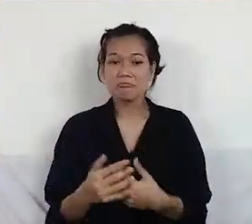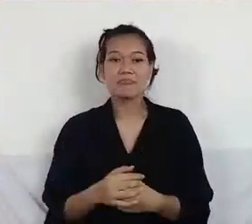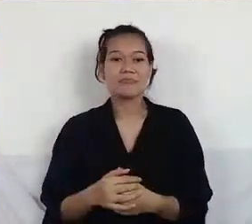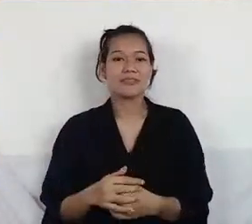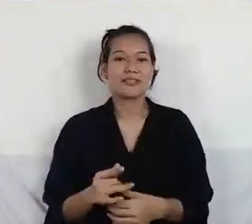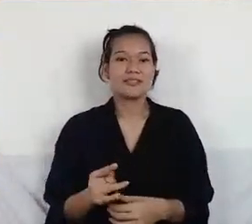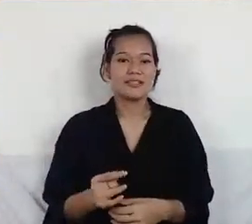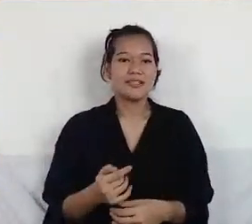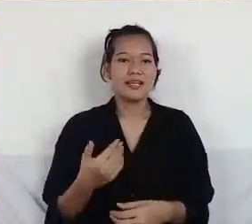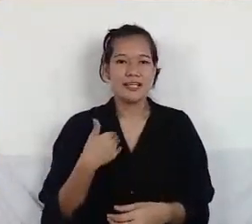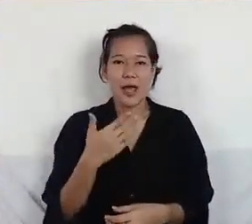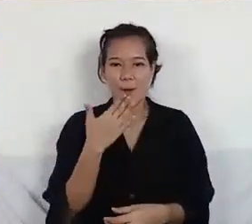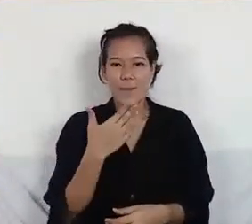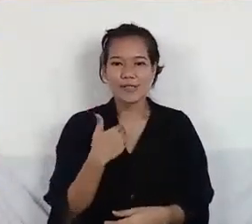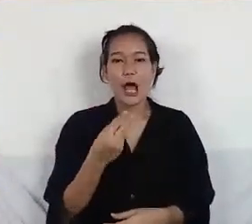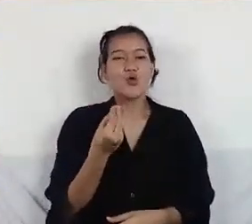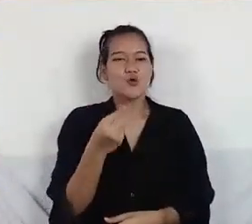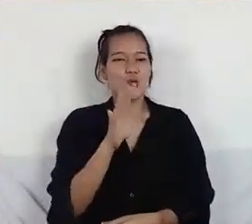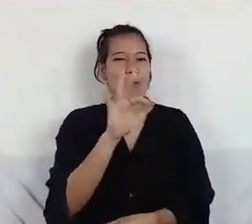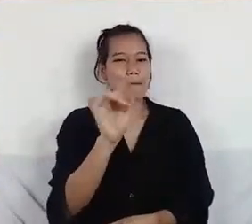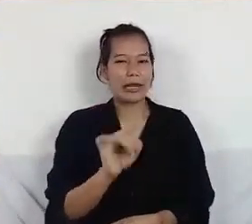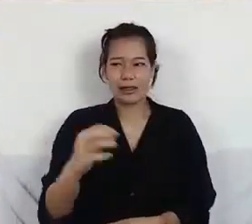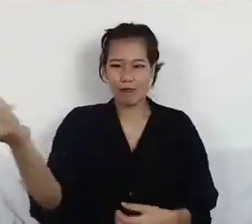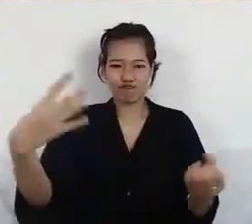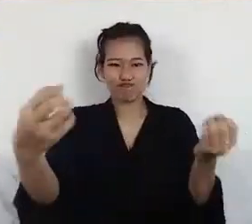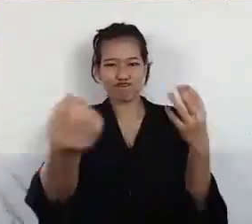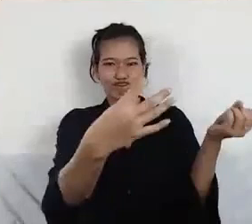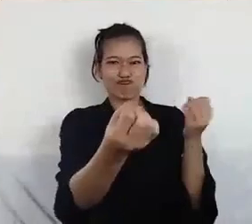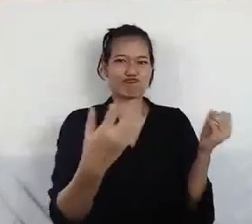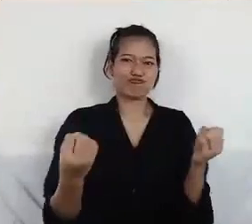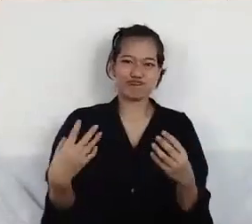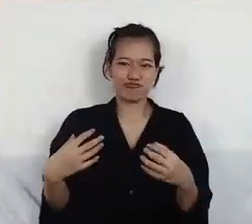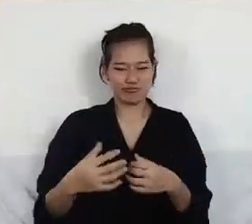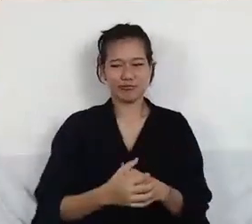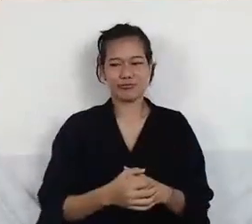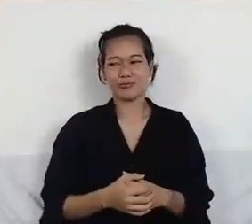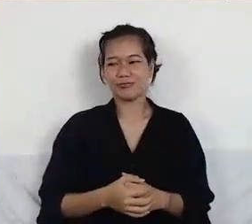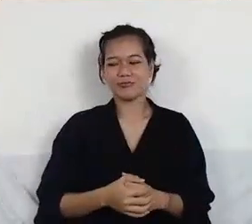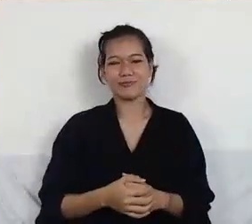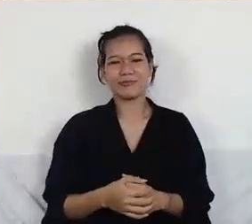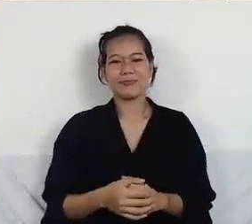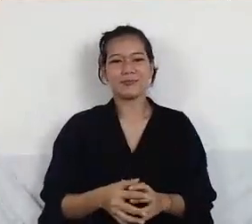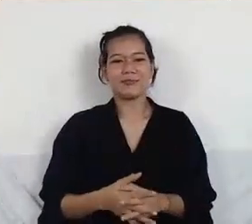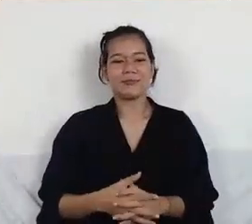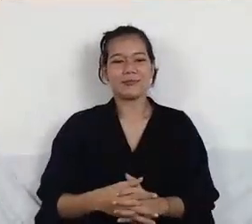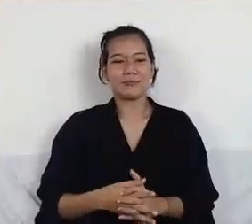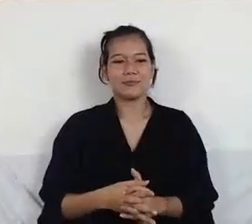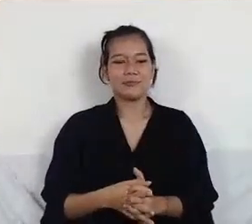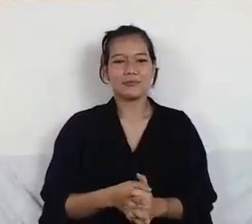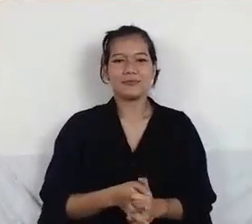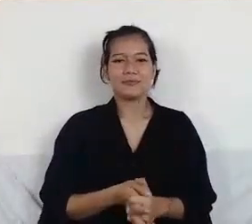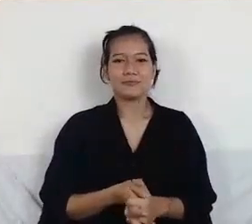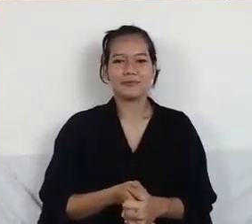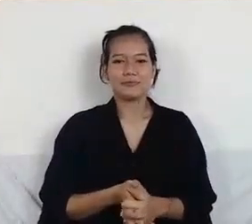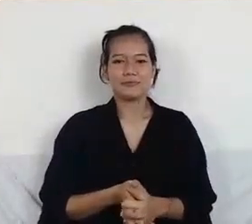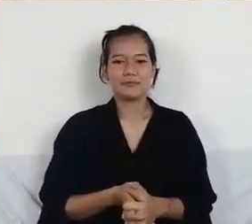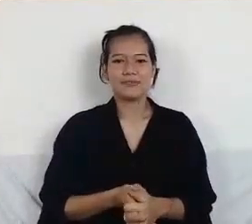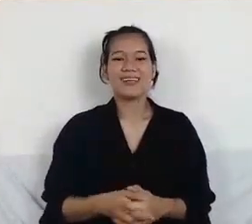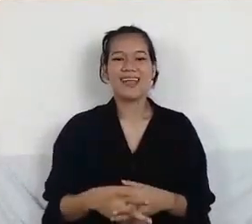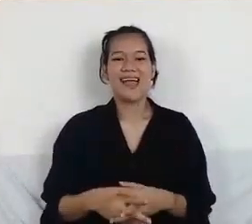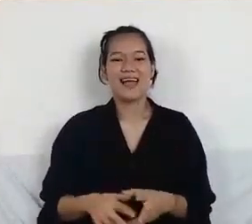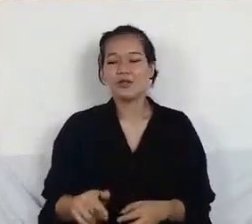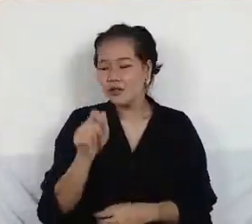Saya nunggu 5 menit saudaraku ya. Ayo sebutkan. Ya. Dalam rangka adab